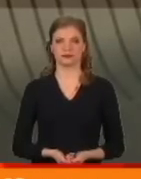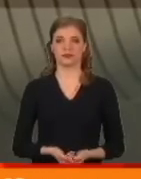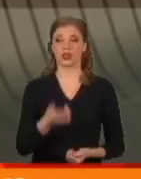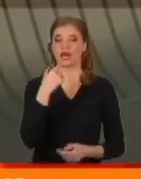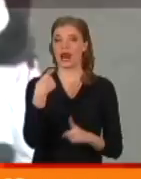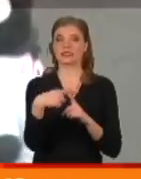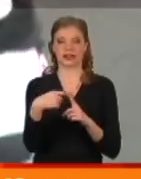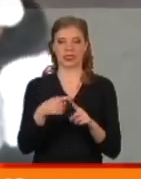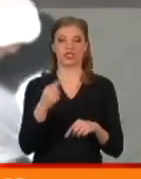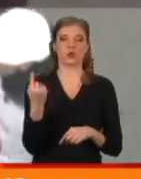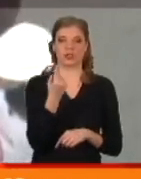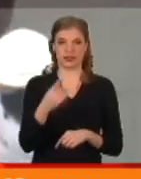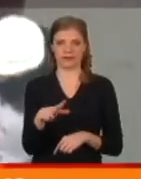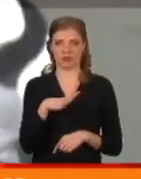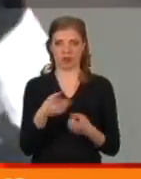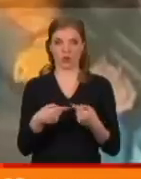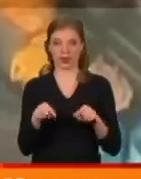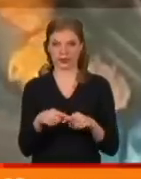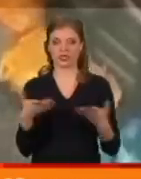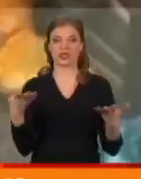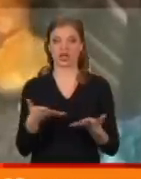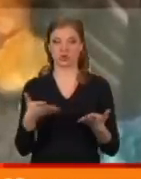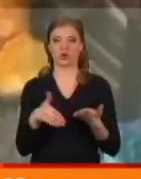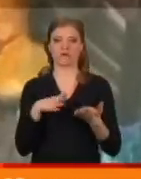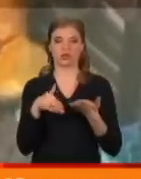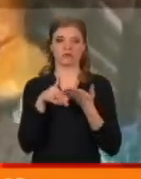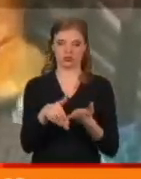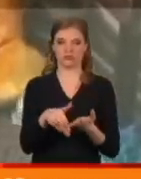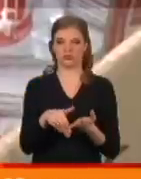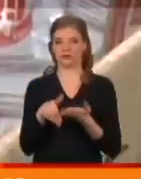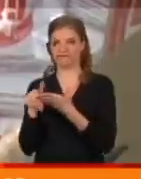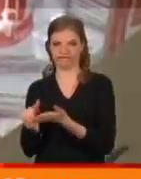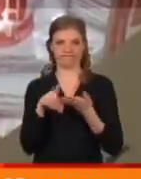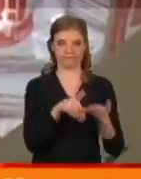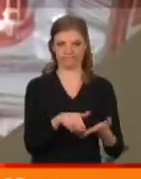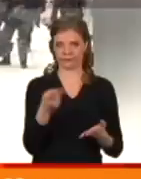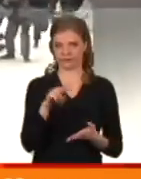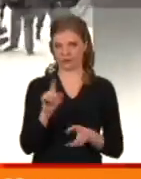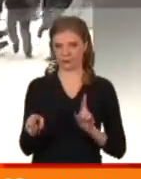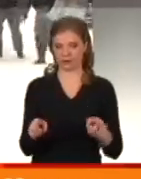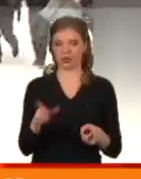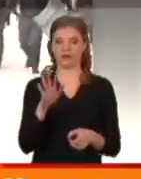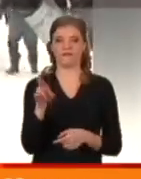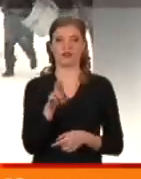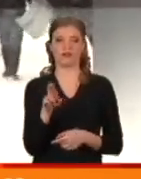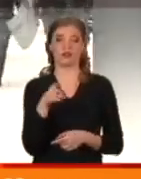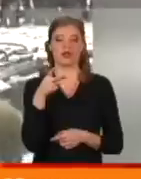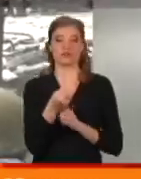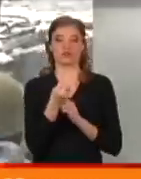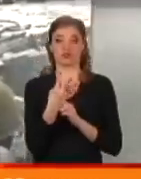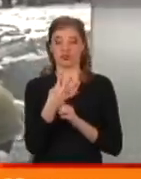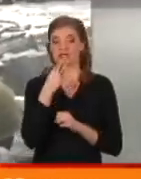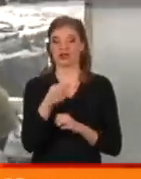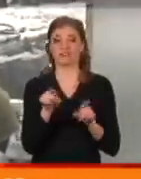Красный Крест – это единственная была организация, которая оказывала помощь по обе стороны баррикады. В январе 14-го мне сказали, все равно